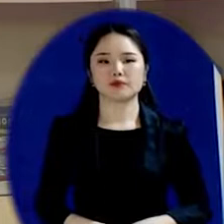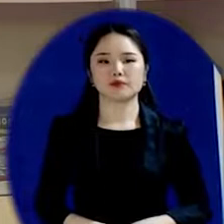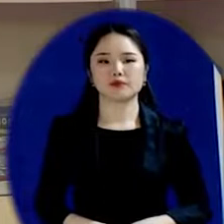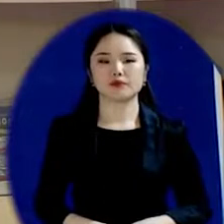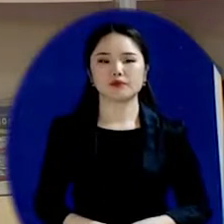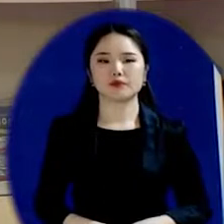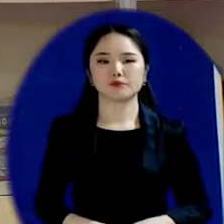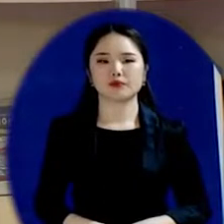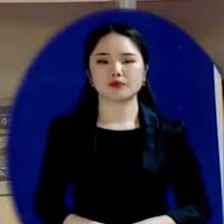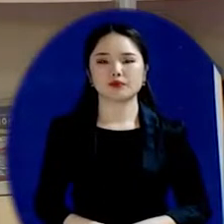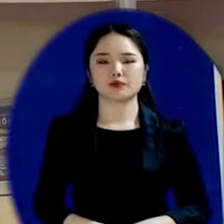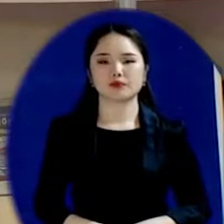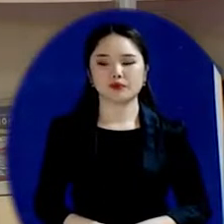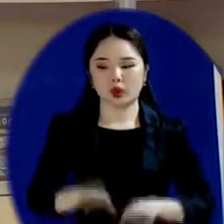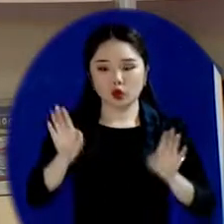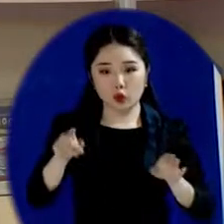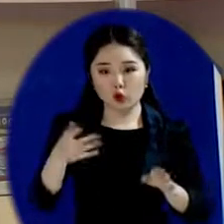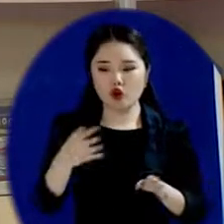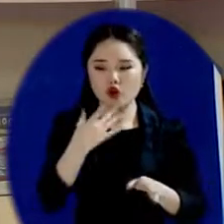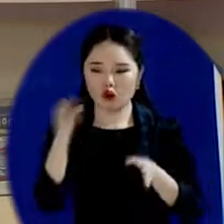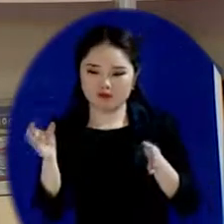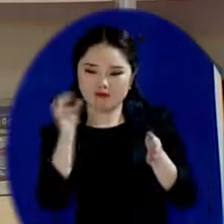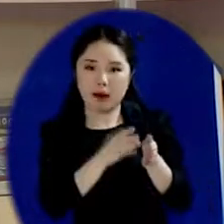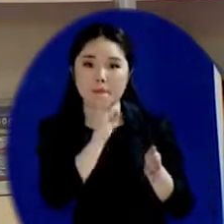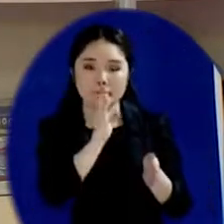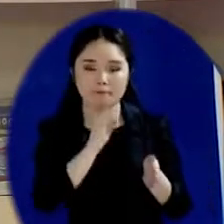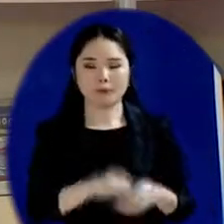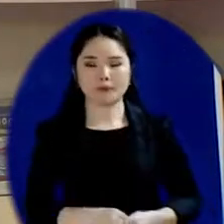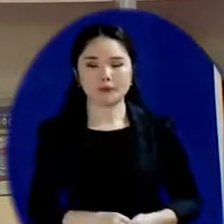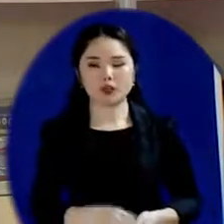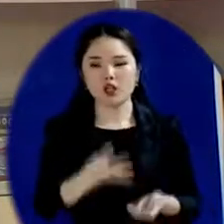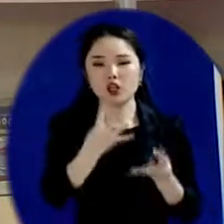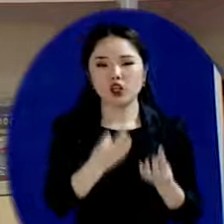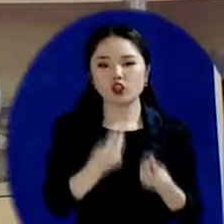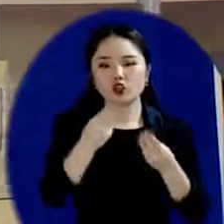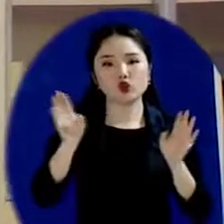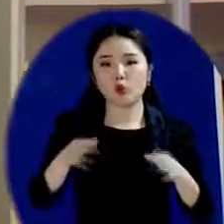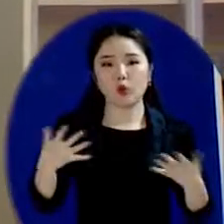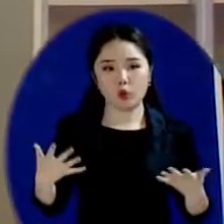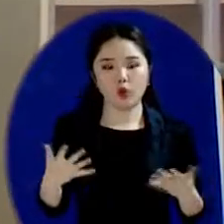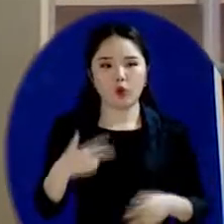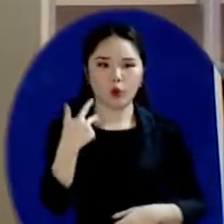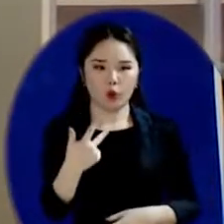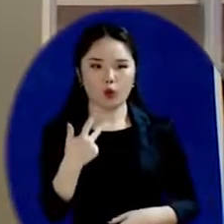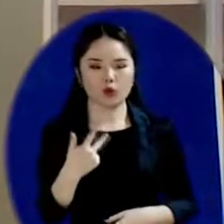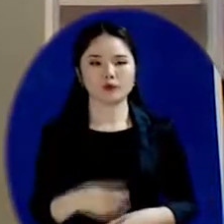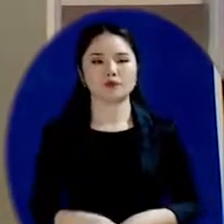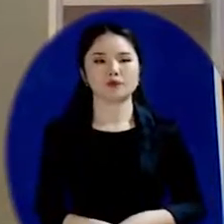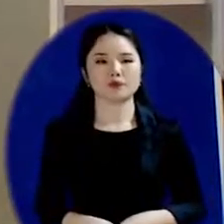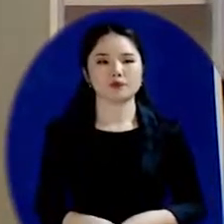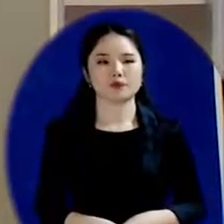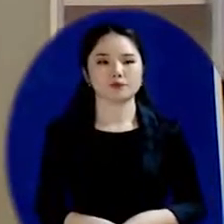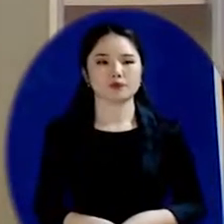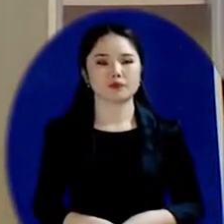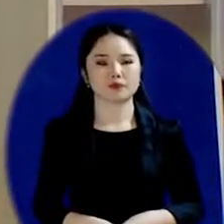За багш нь эхлээд шувуунуудыг байрлуулъя гэж бодчихъя. Хэдэн шуу байна? 3 шуу байгаа юм байна. За эдгээр 3